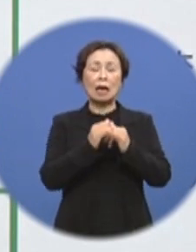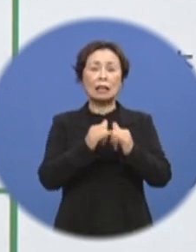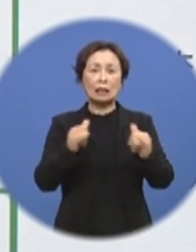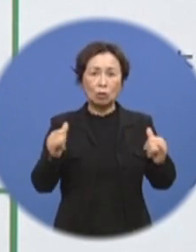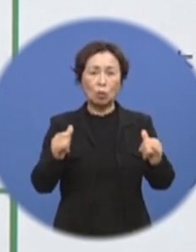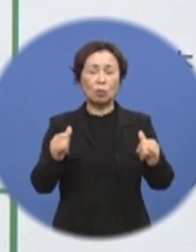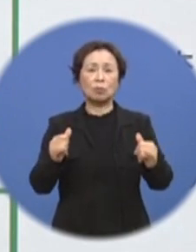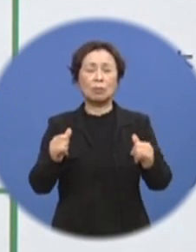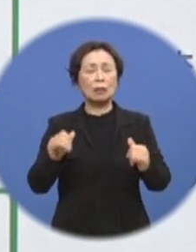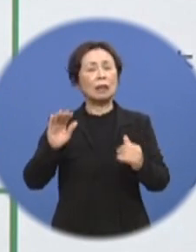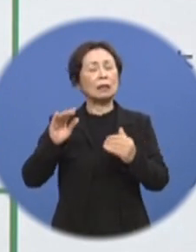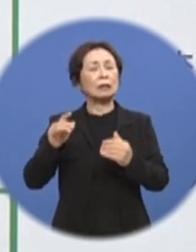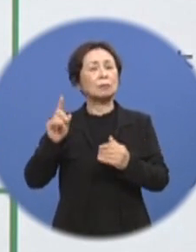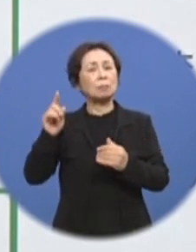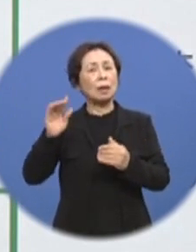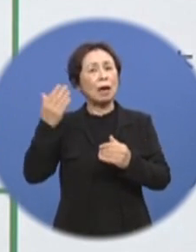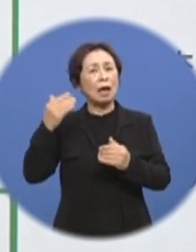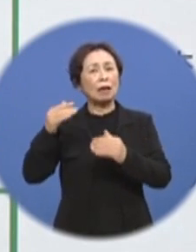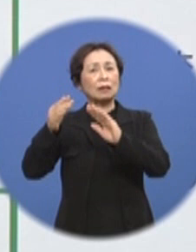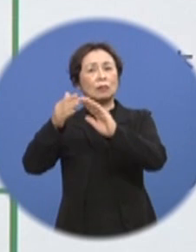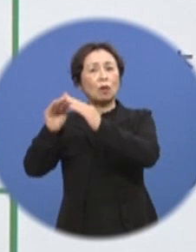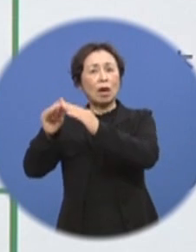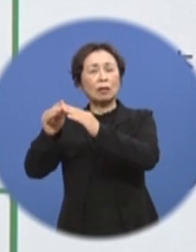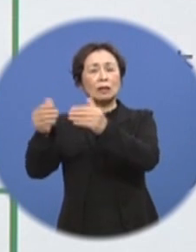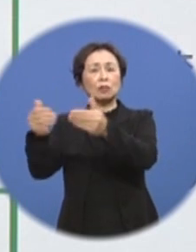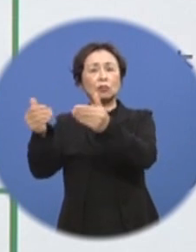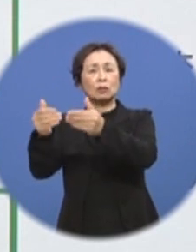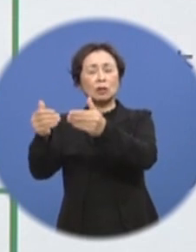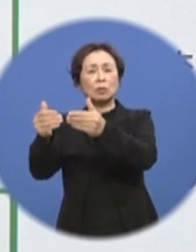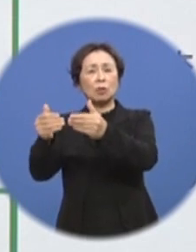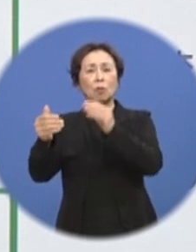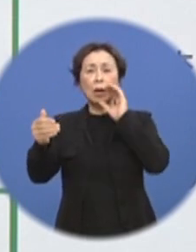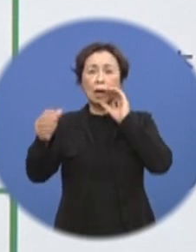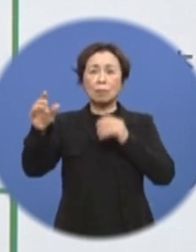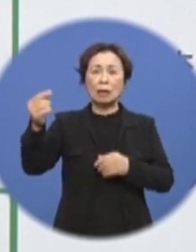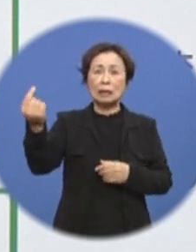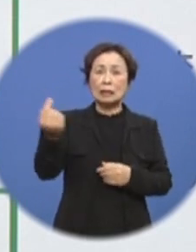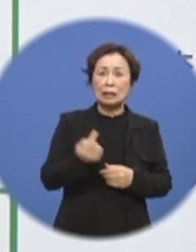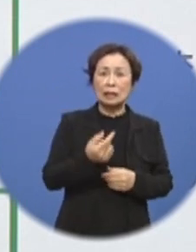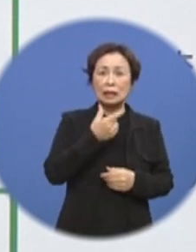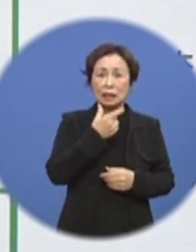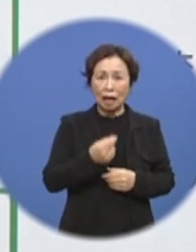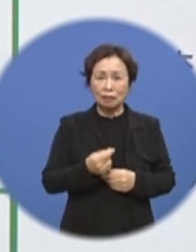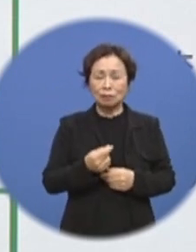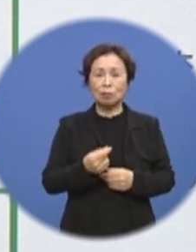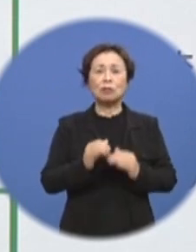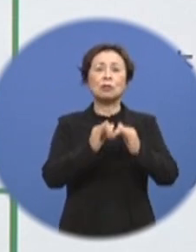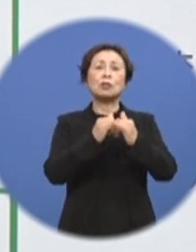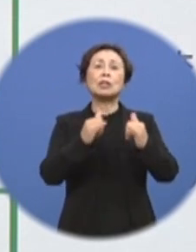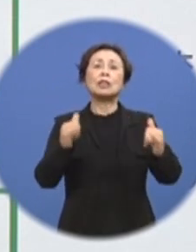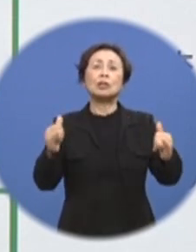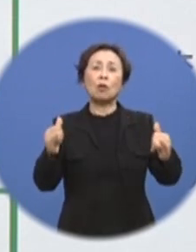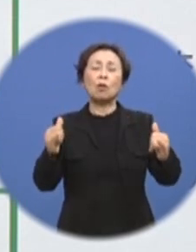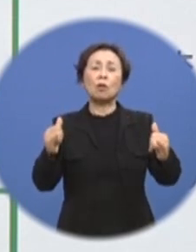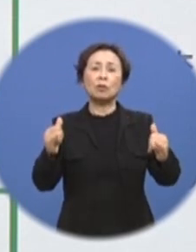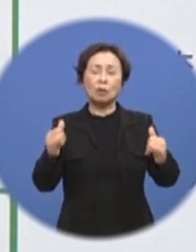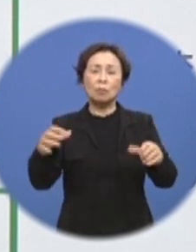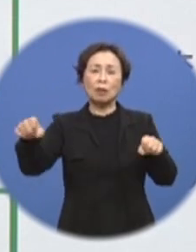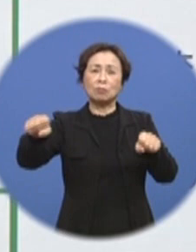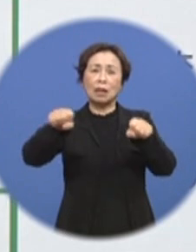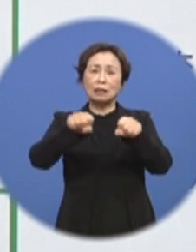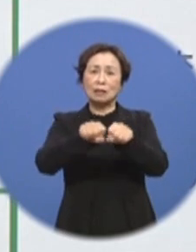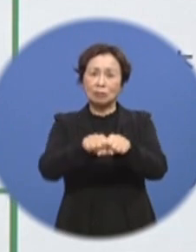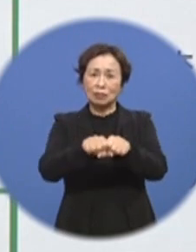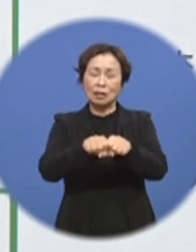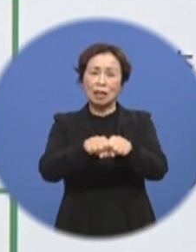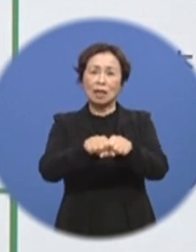都会で働いたけどこっちでやりたいねーというような人に対してうまくマッチングしたりインターンをしていただいたりする